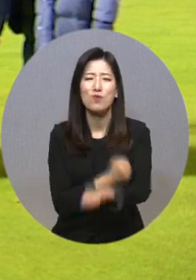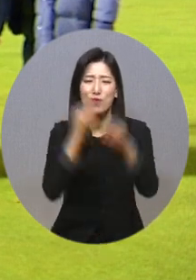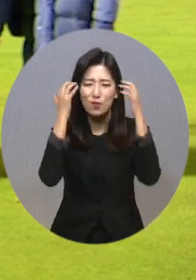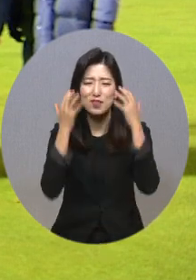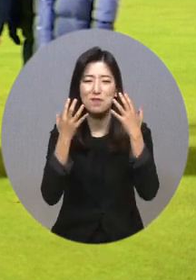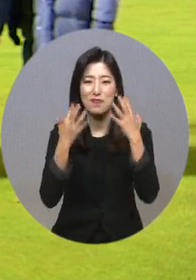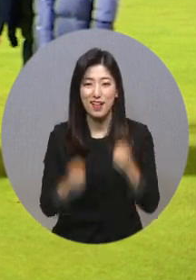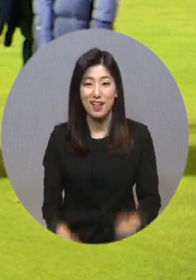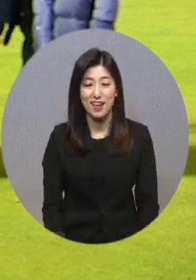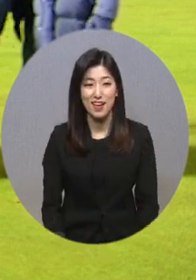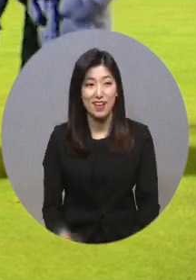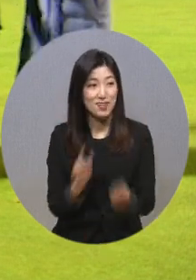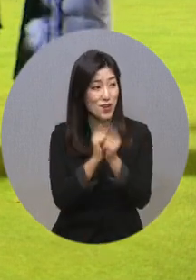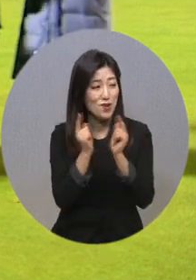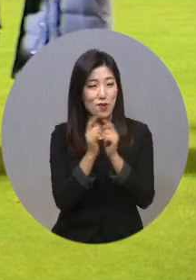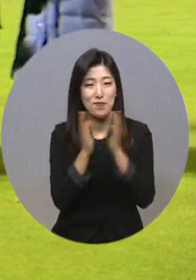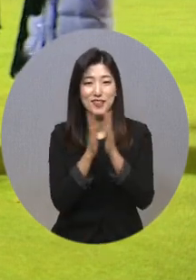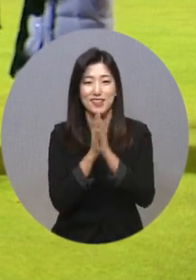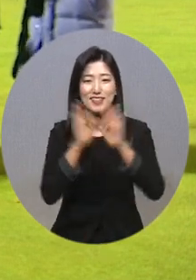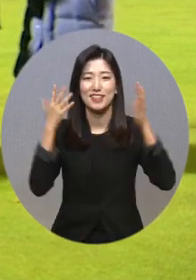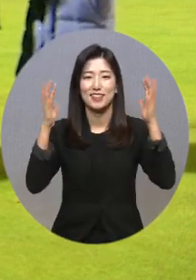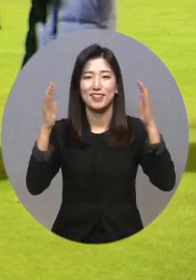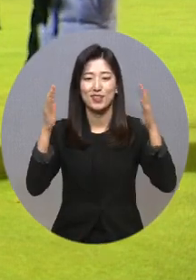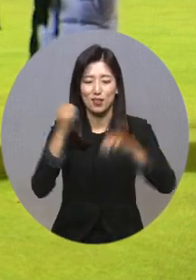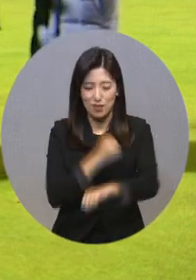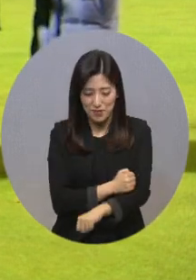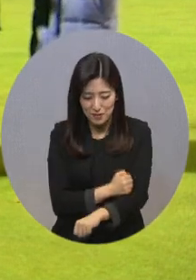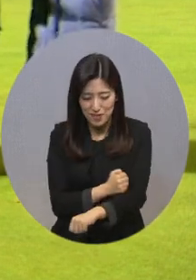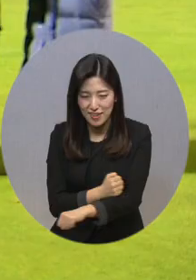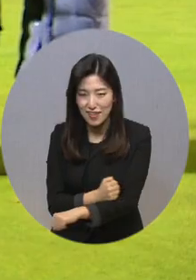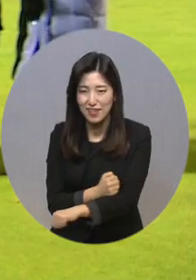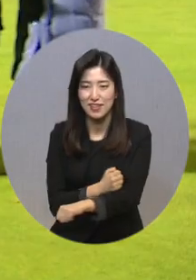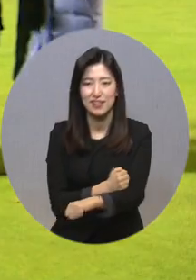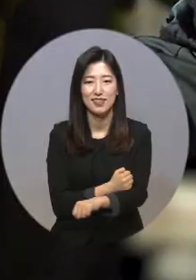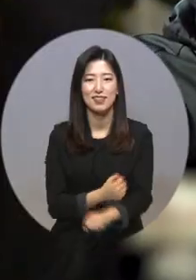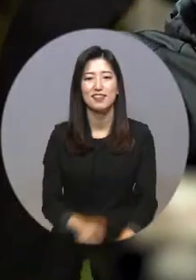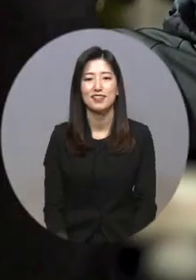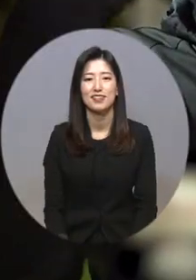서울의 박자 보도하자 고 믿습니다 아